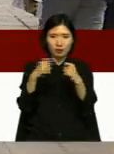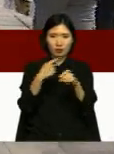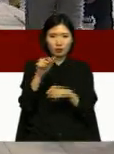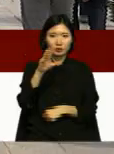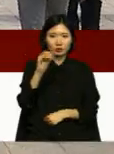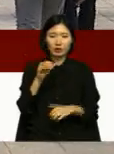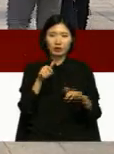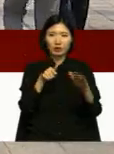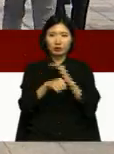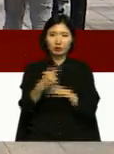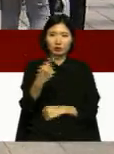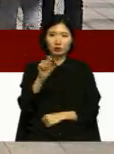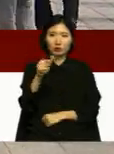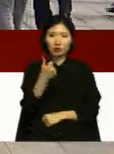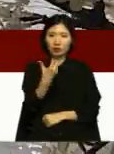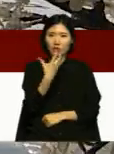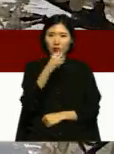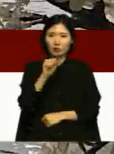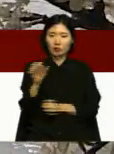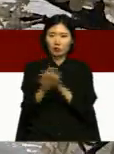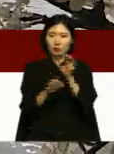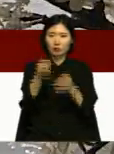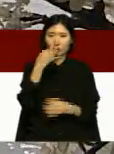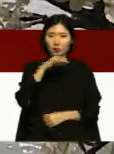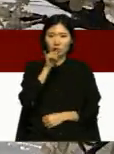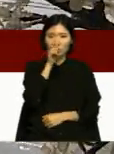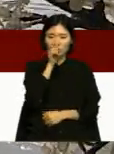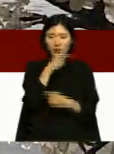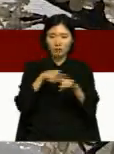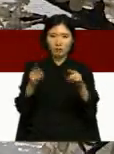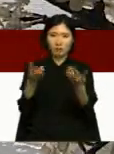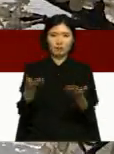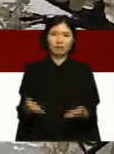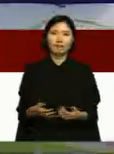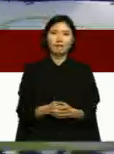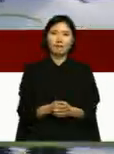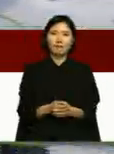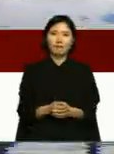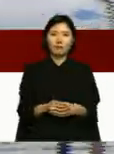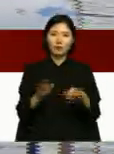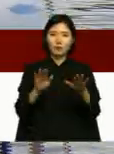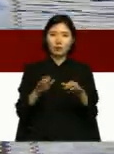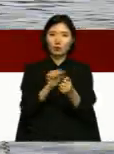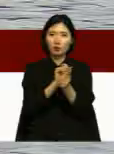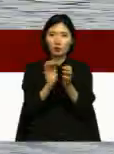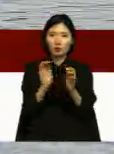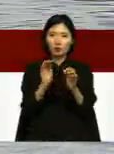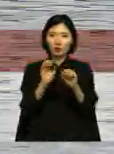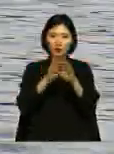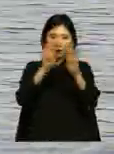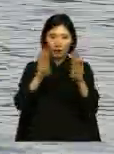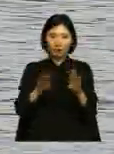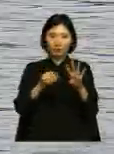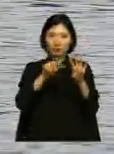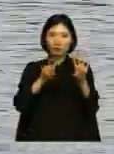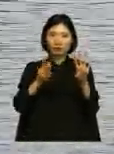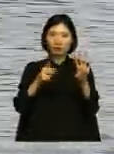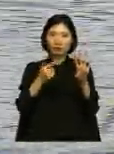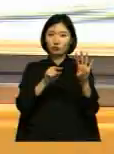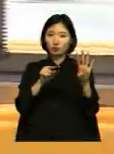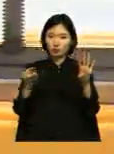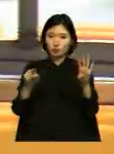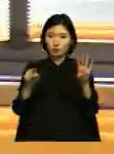찾아 1,500억 원 규모의 경제 효과를 보는 축제로 평가받고 있습니다. 올해 꽃박람회는 오는 4월